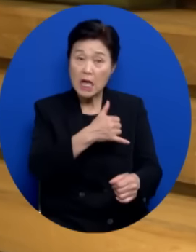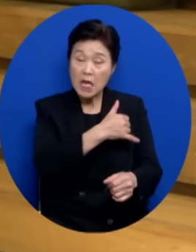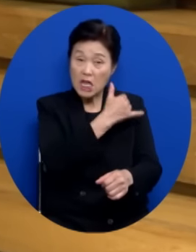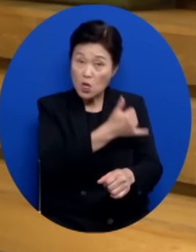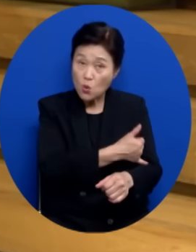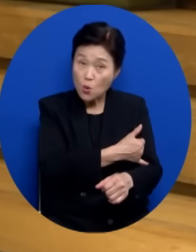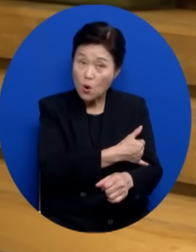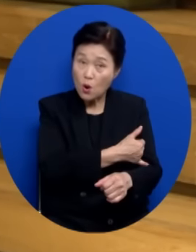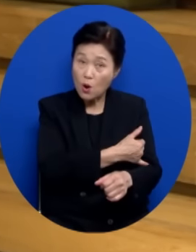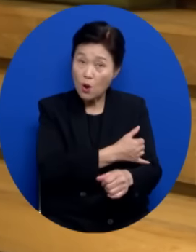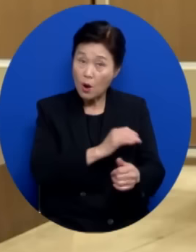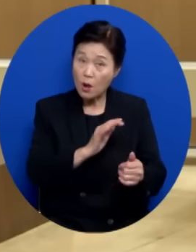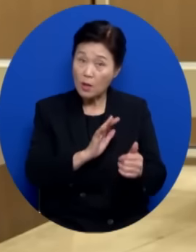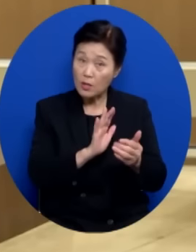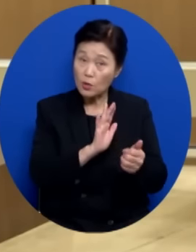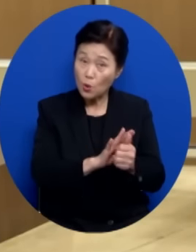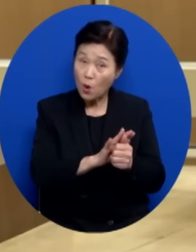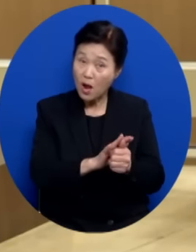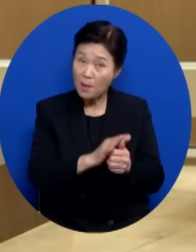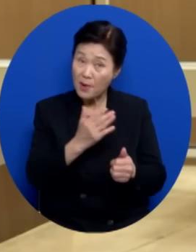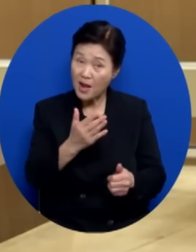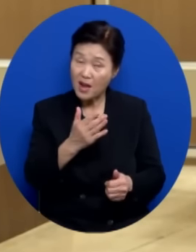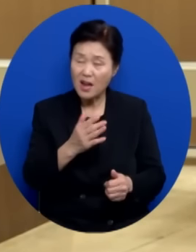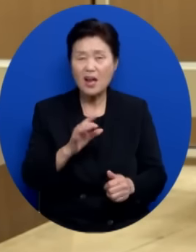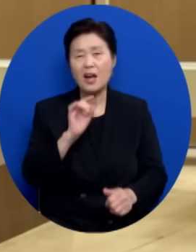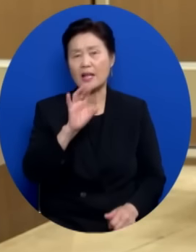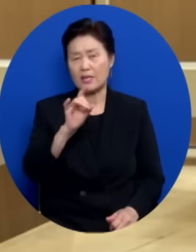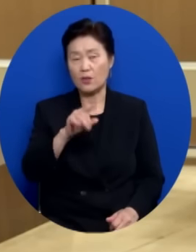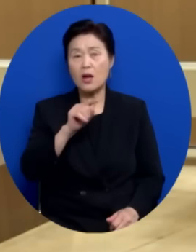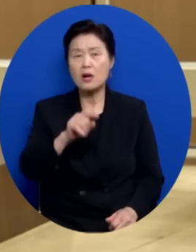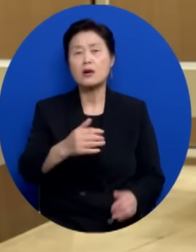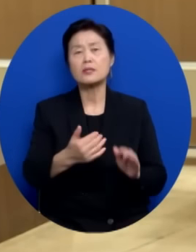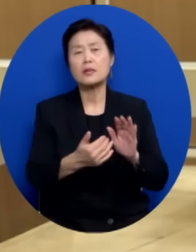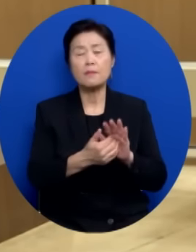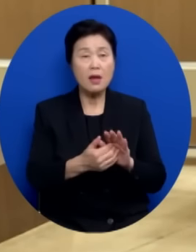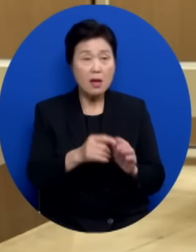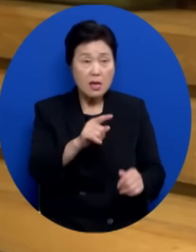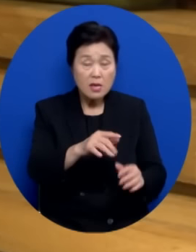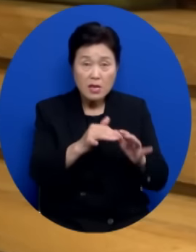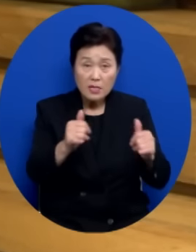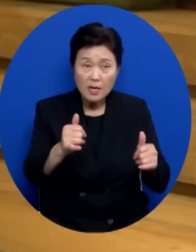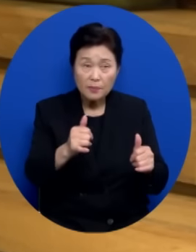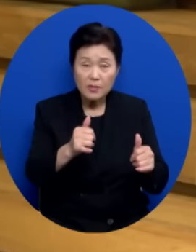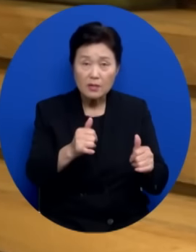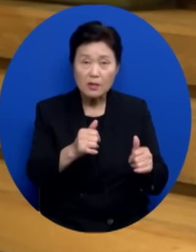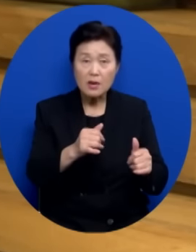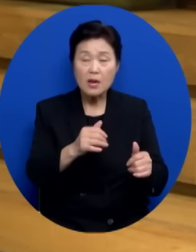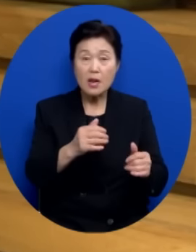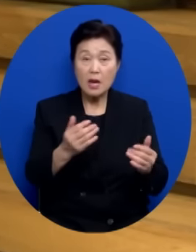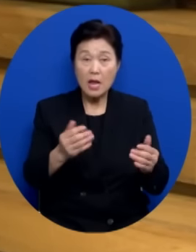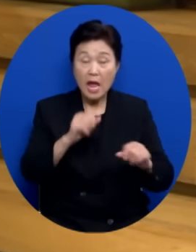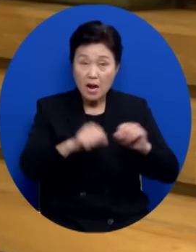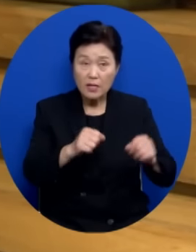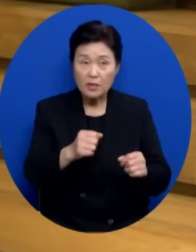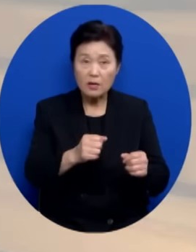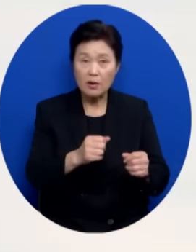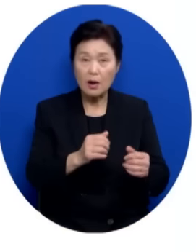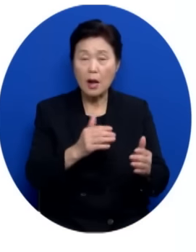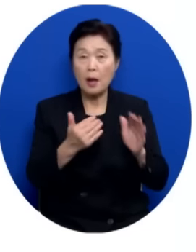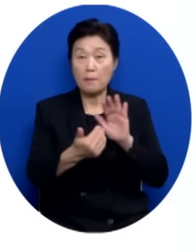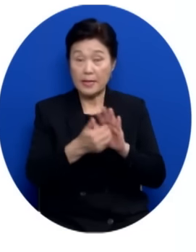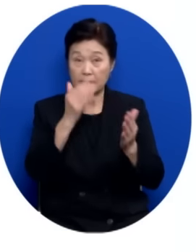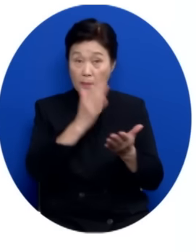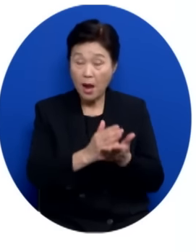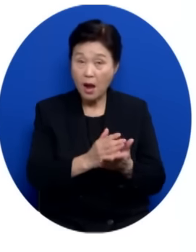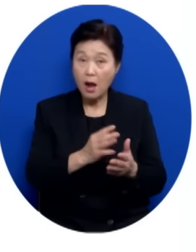해서 그걸 다 풀어버린다. 그런 걸 못하게 하면 안 된다. 이렇게 하면 이 사회가 어떻게 되겠습니까? 만약에 살인